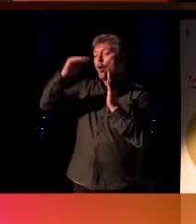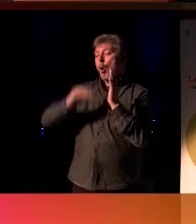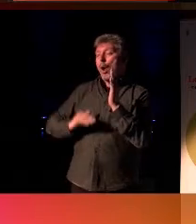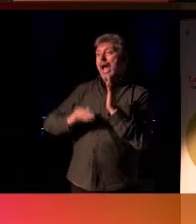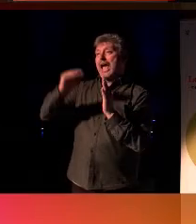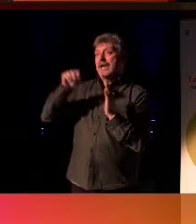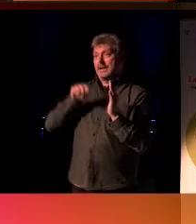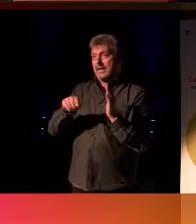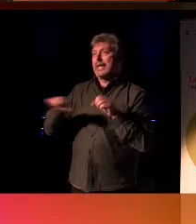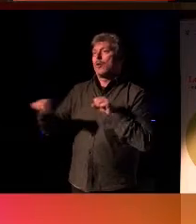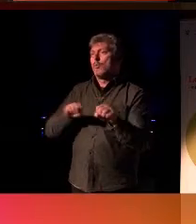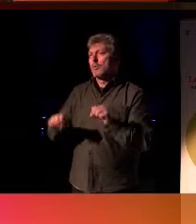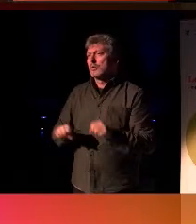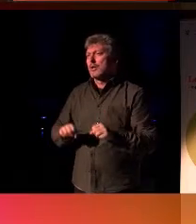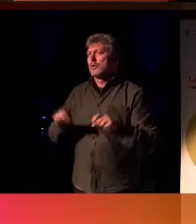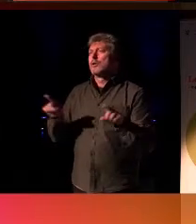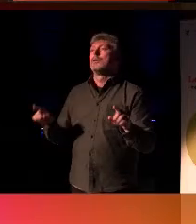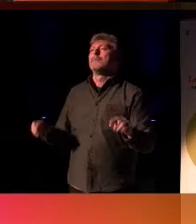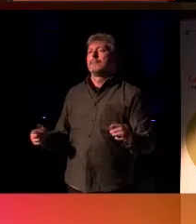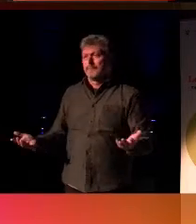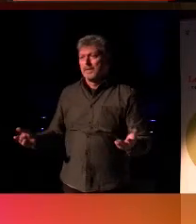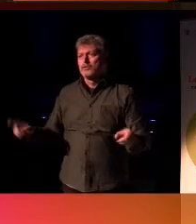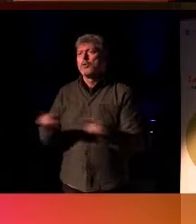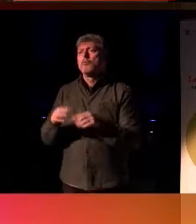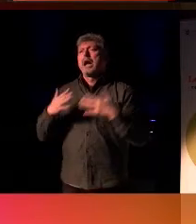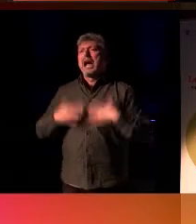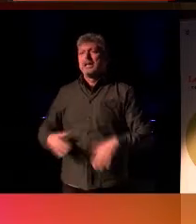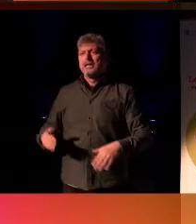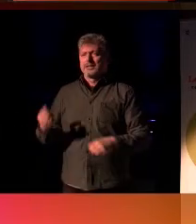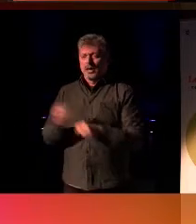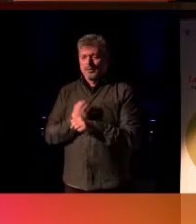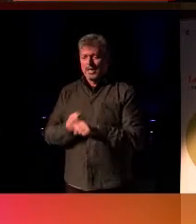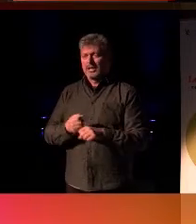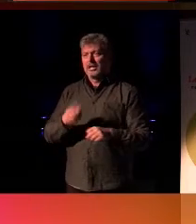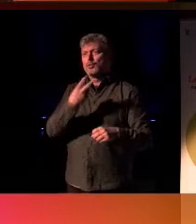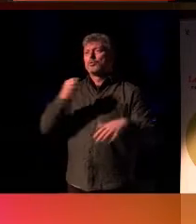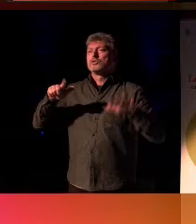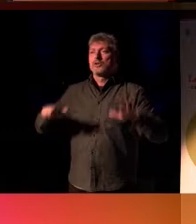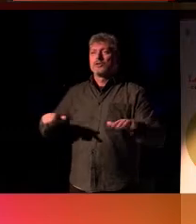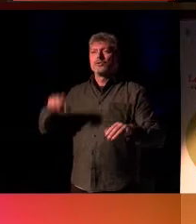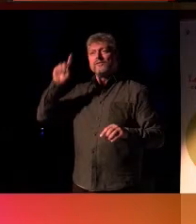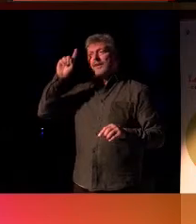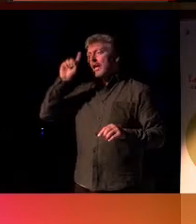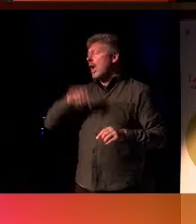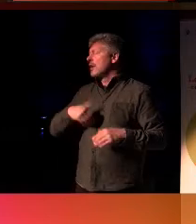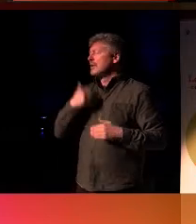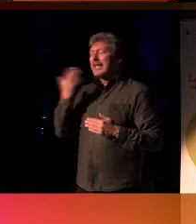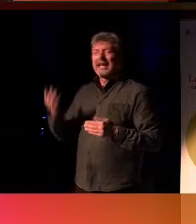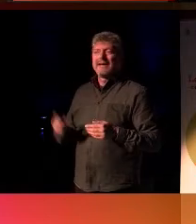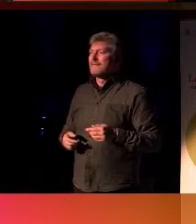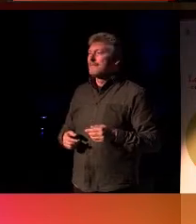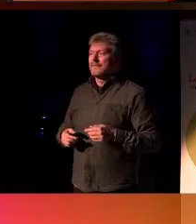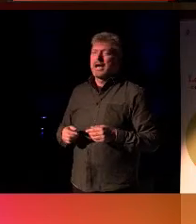Som helsearbeider i 2017, så kan du ikke være førsteklasses